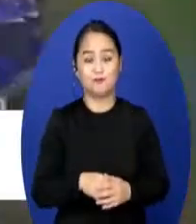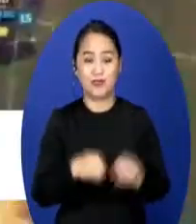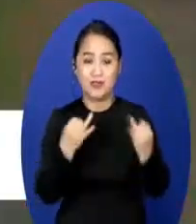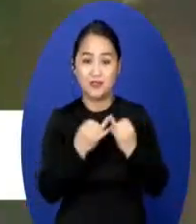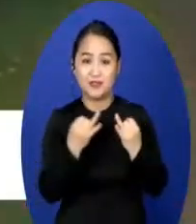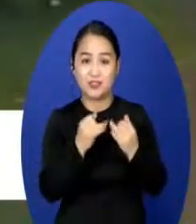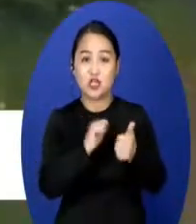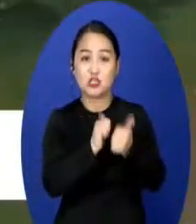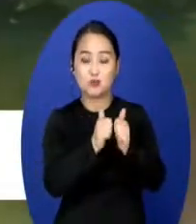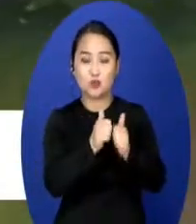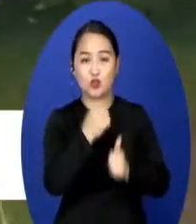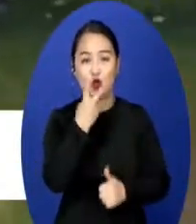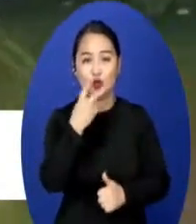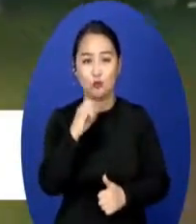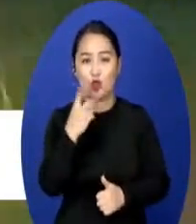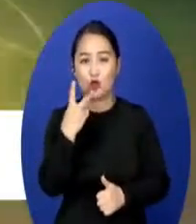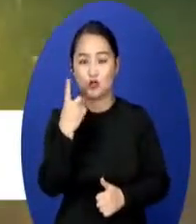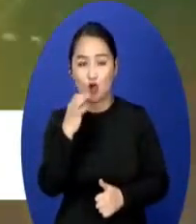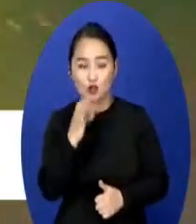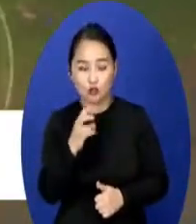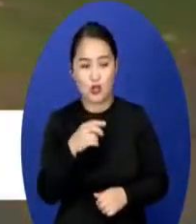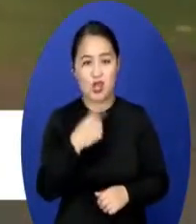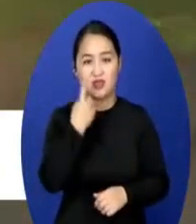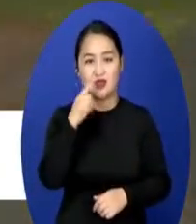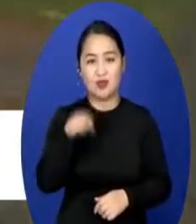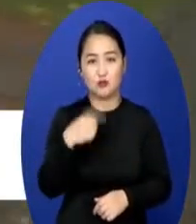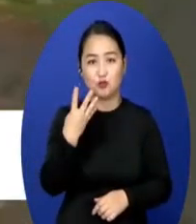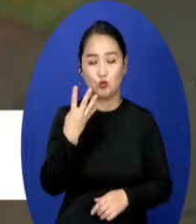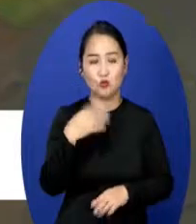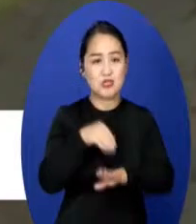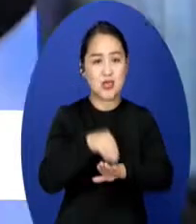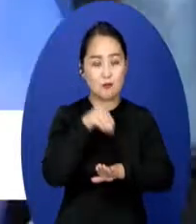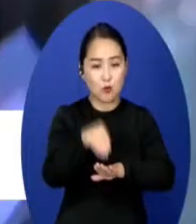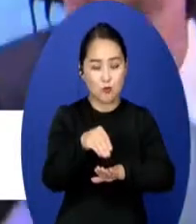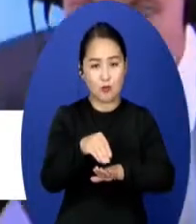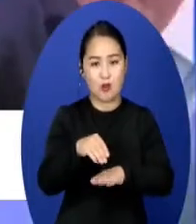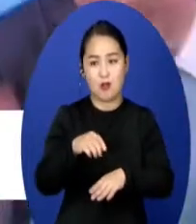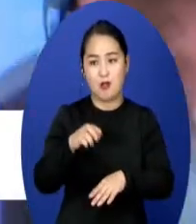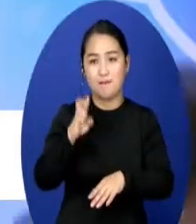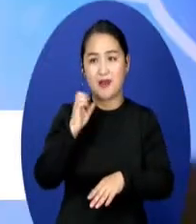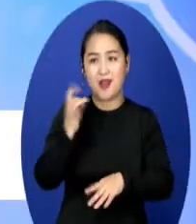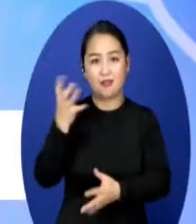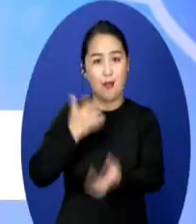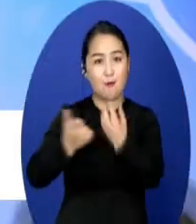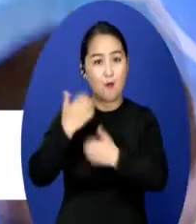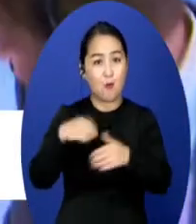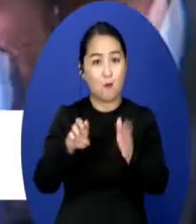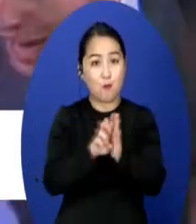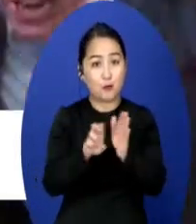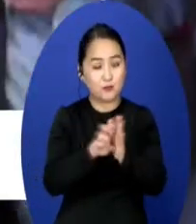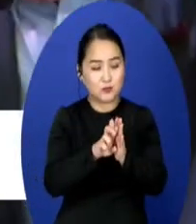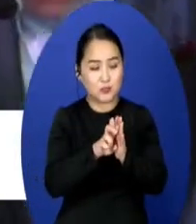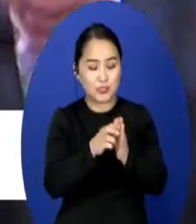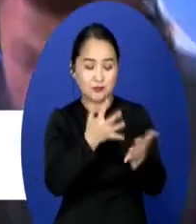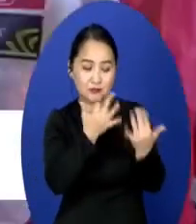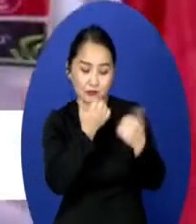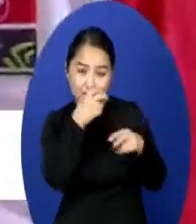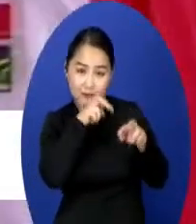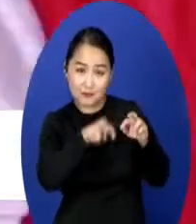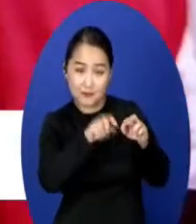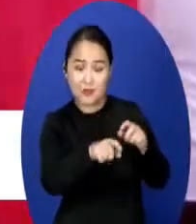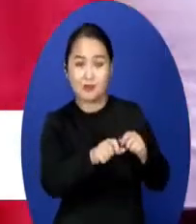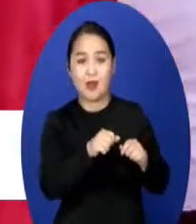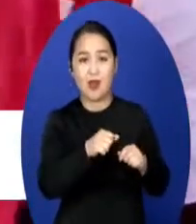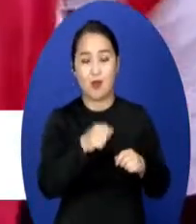спорт 2021 он гэхэд 1.4 тэрбум долларын хөрөнгө оруулалтыг брэндүүдээс татна гэсэн тооцоотой байна. Мөн Монголын